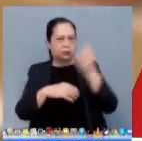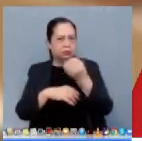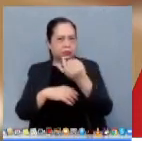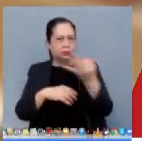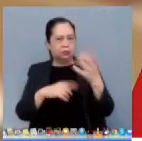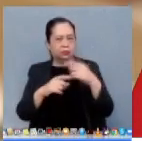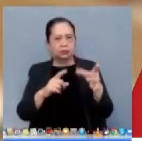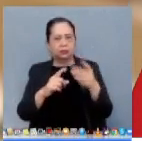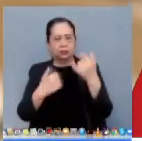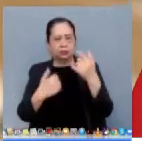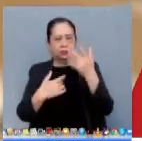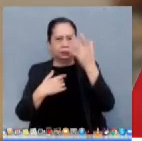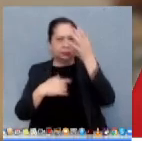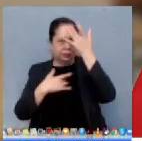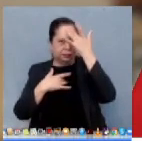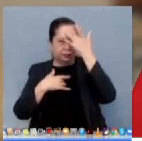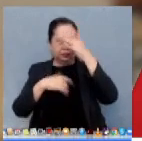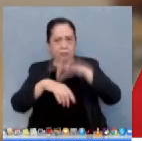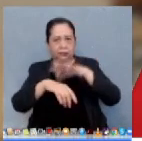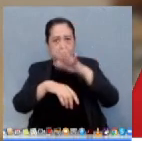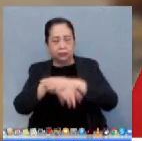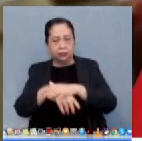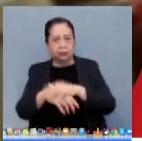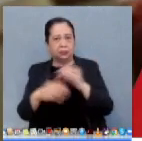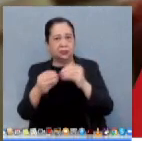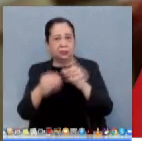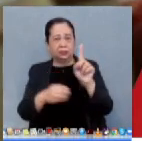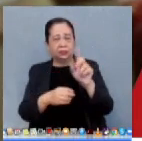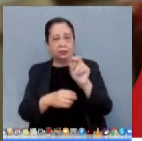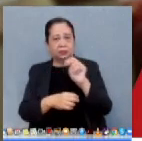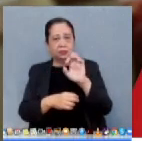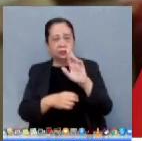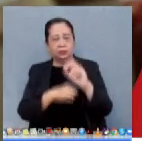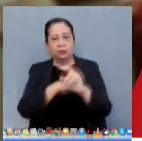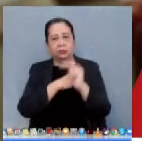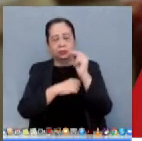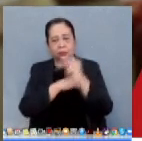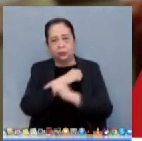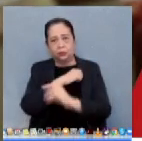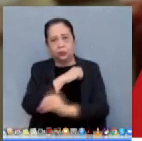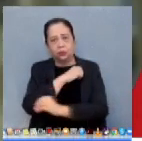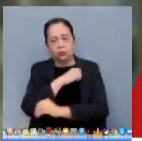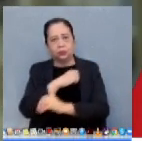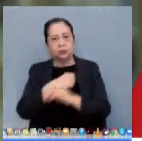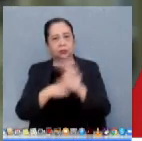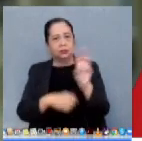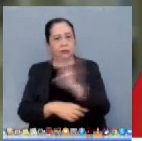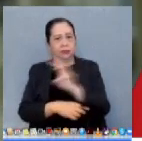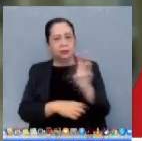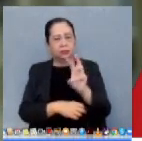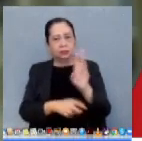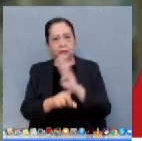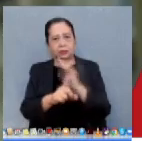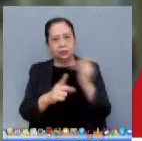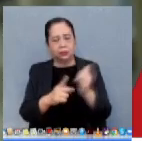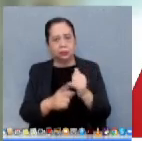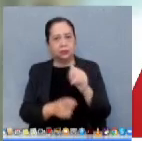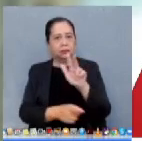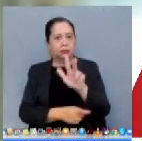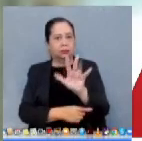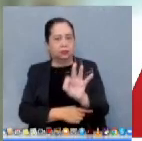dengue. Nangunguna rito ang Negros Occidental na may 66 na barangay, 39 sa